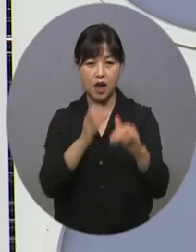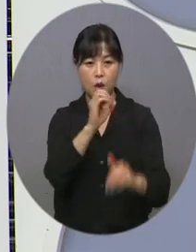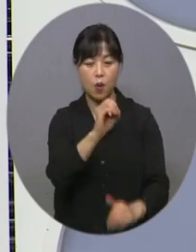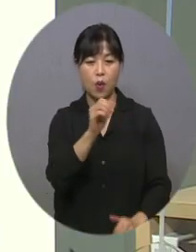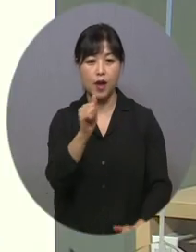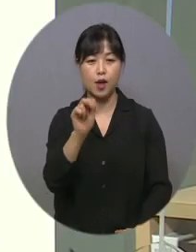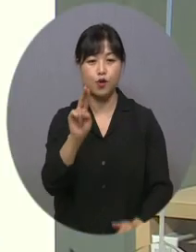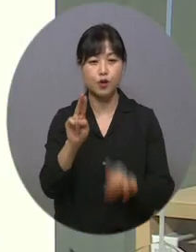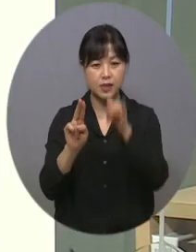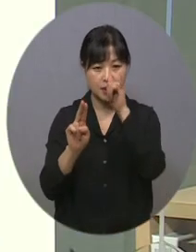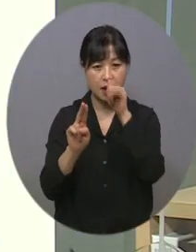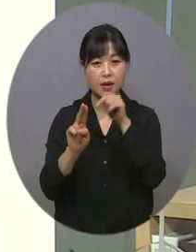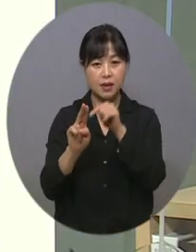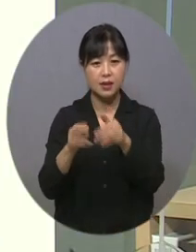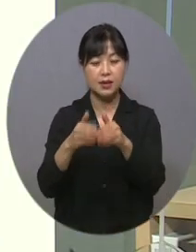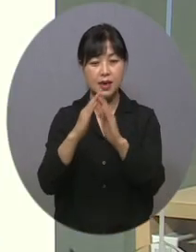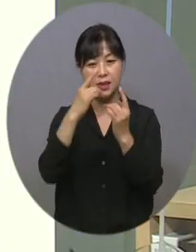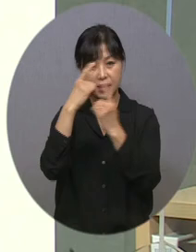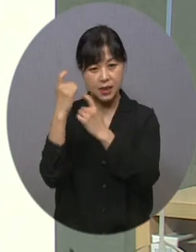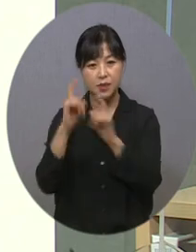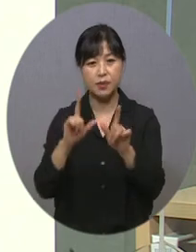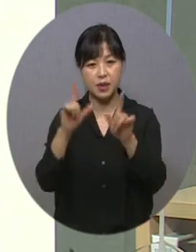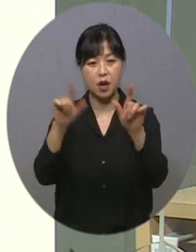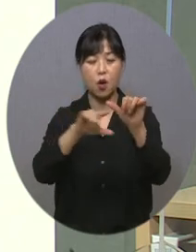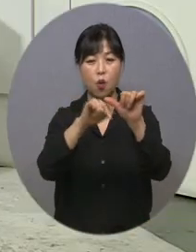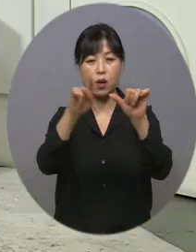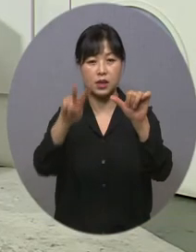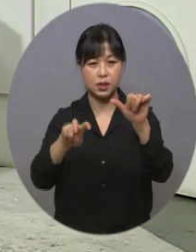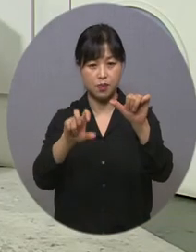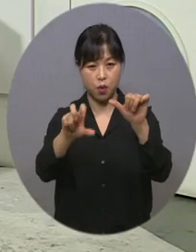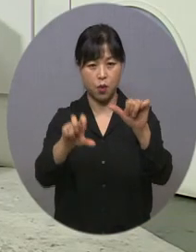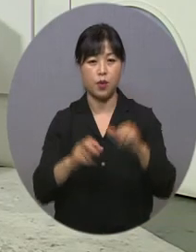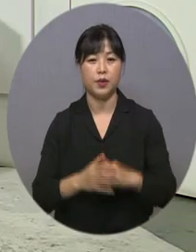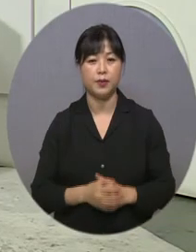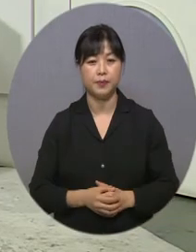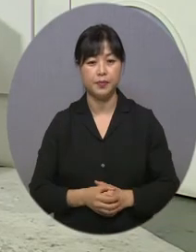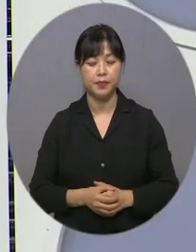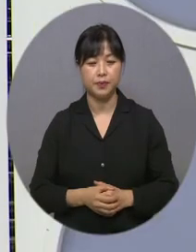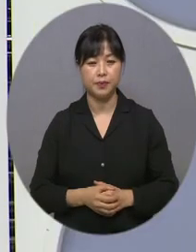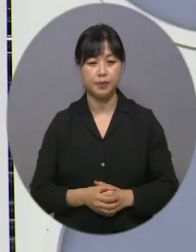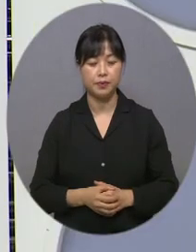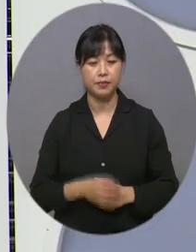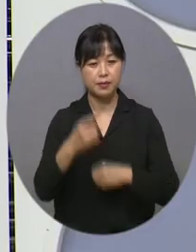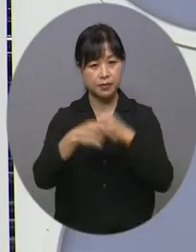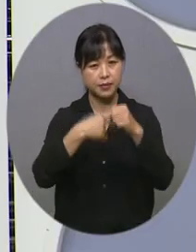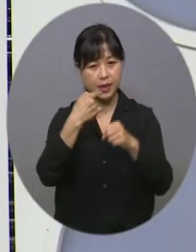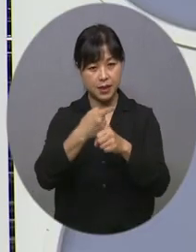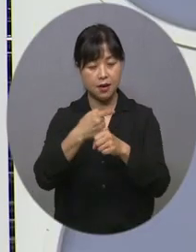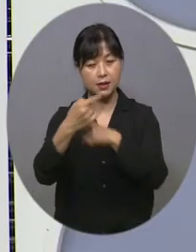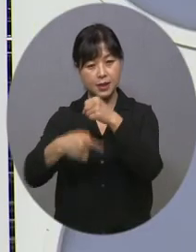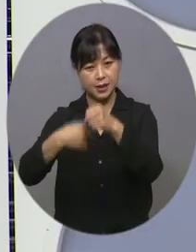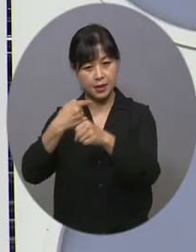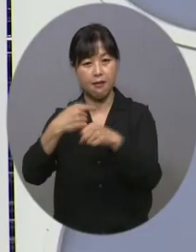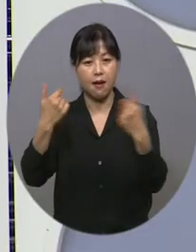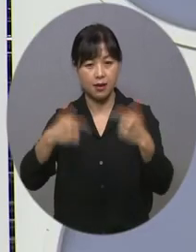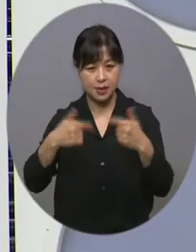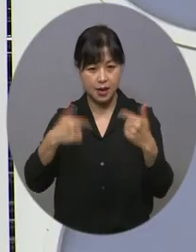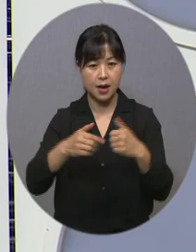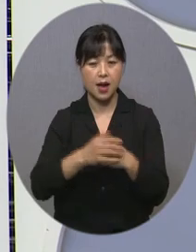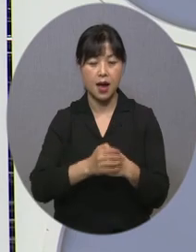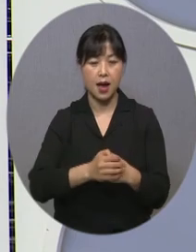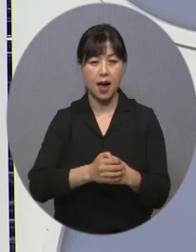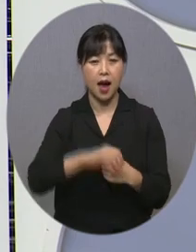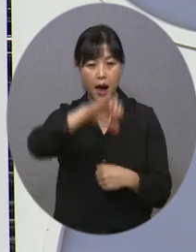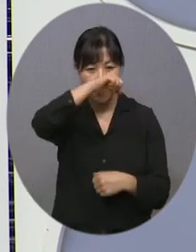OAU라고 있는데 그 창립 기념일이 5월 25일입니다. 네. 그래서 저희가 해마다 아프리카